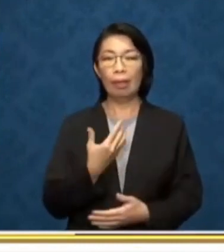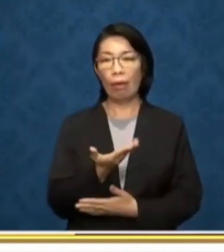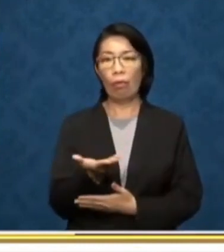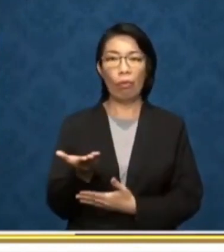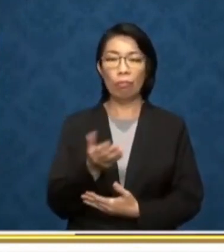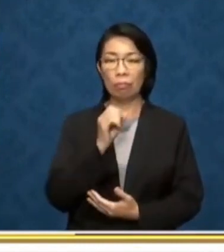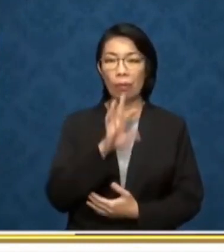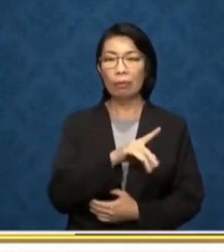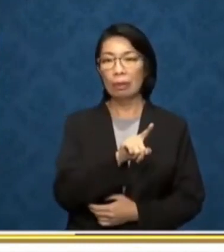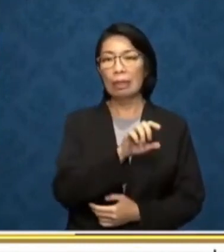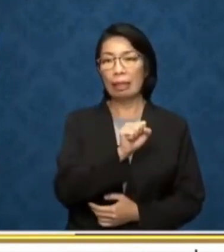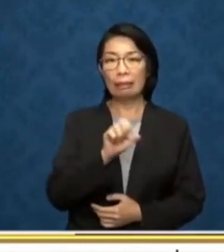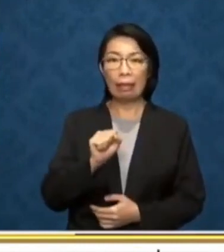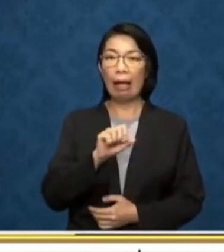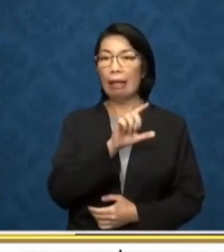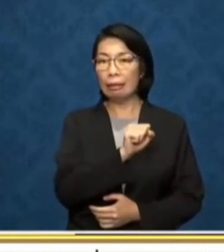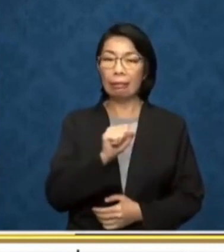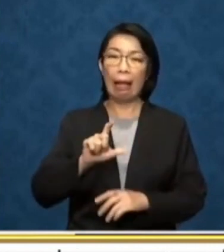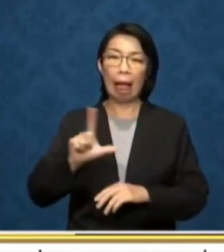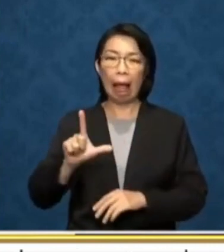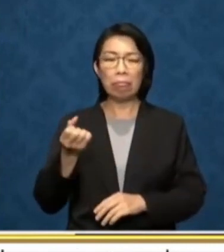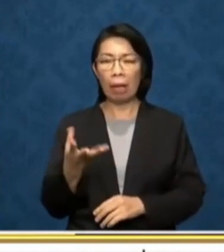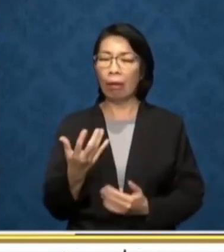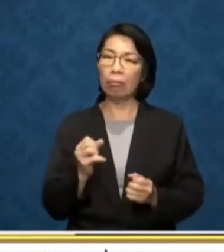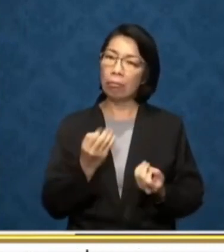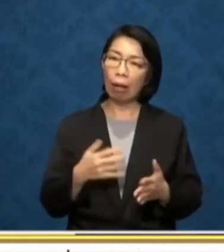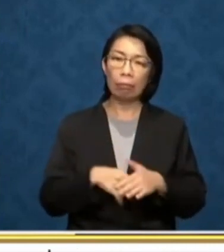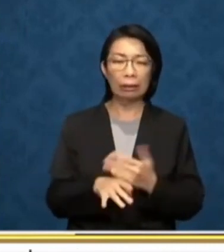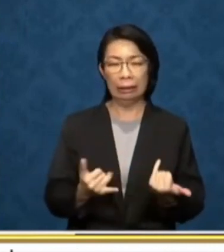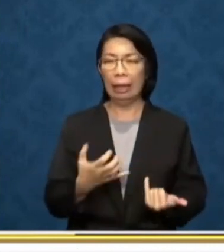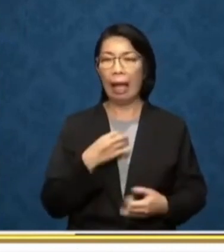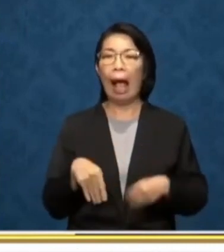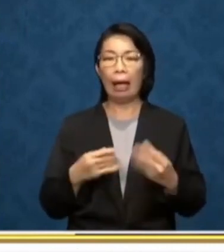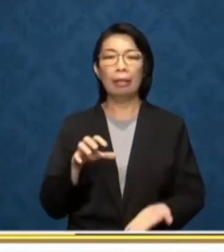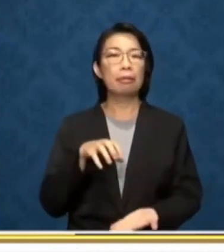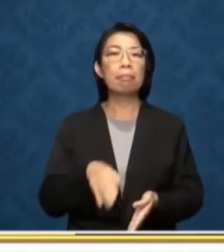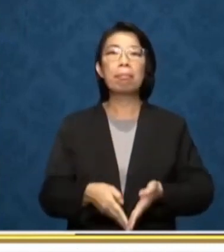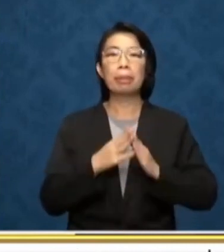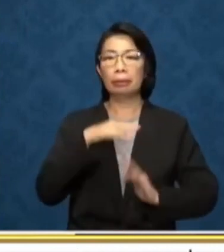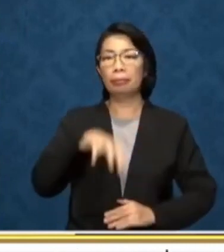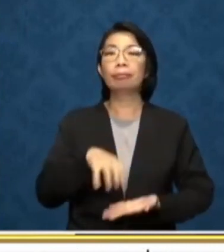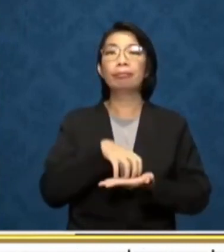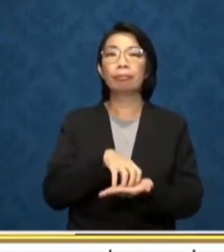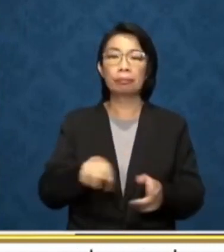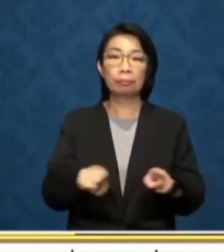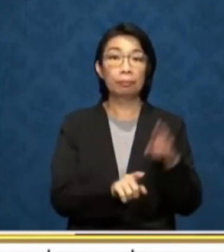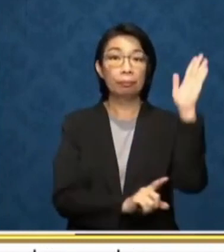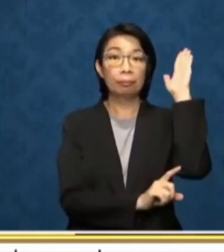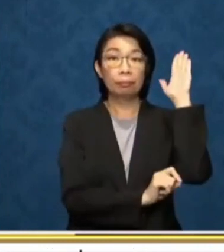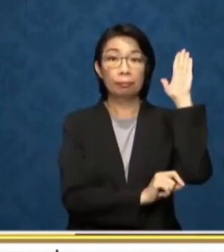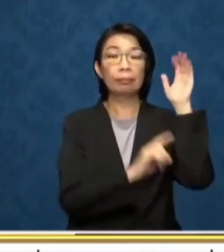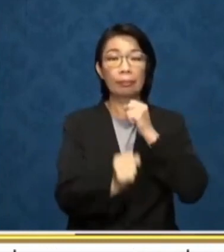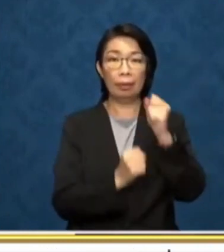แล้วก็ถ้าหากเราเปิดคาสิโนทั้ง5ภาคเนี่ยอีก อย่างที่สิงคโปร์เนี่ยเขาเก็บได้ปี